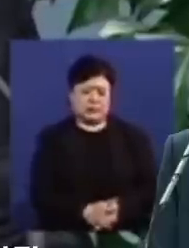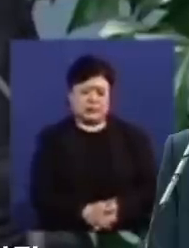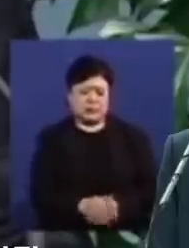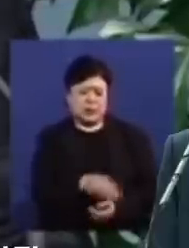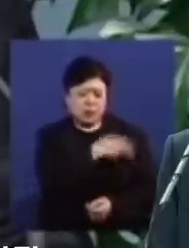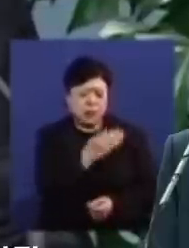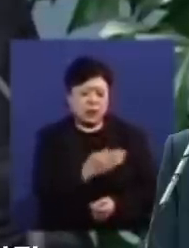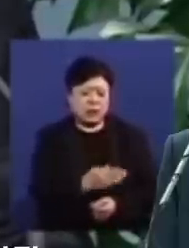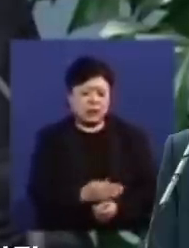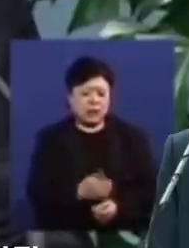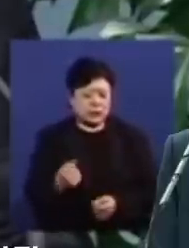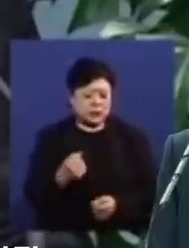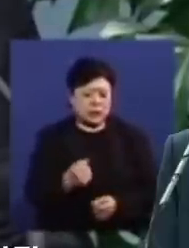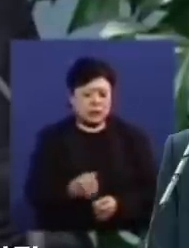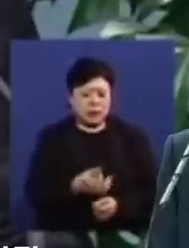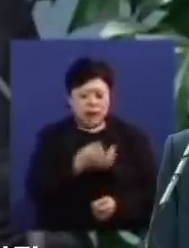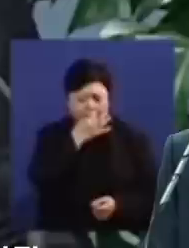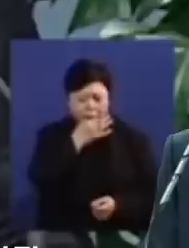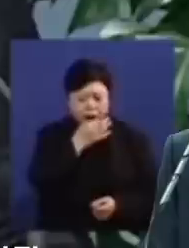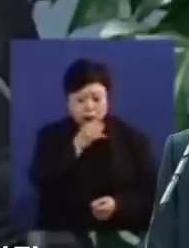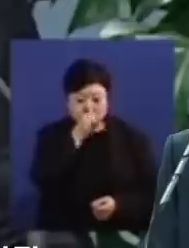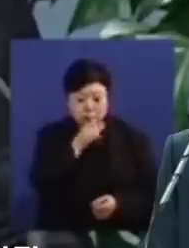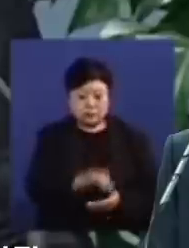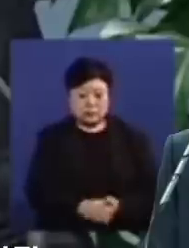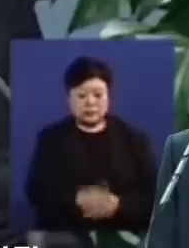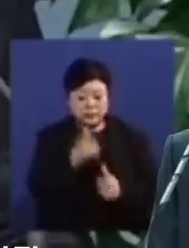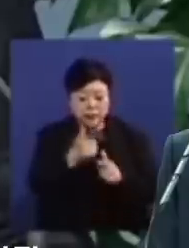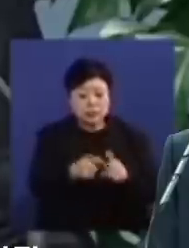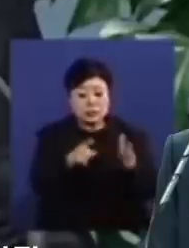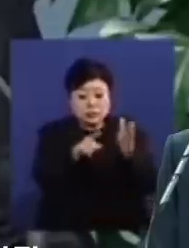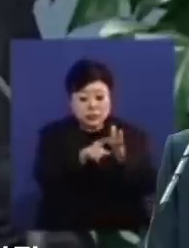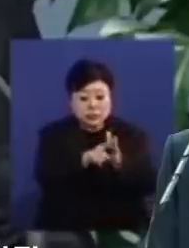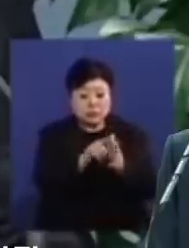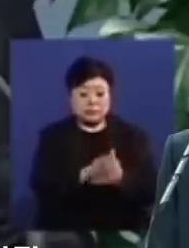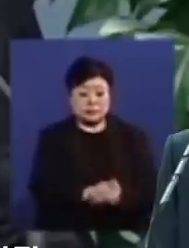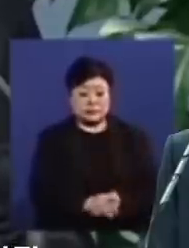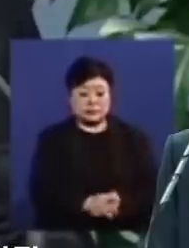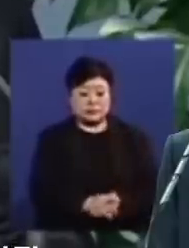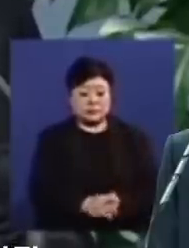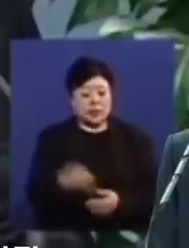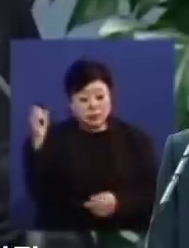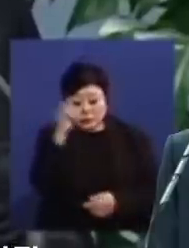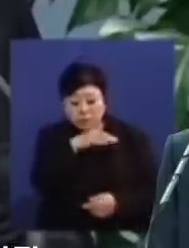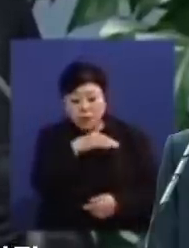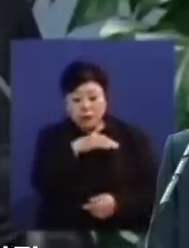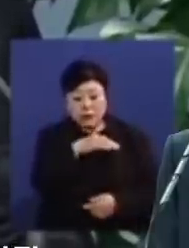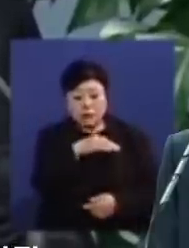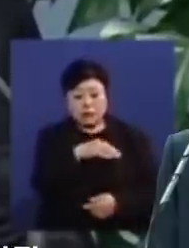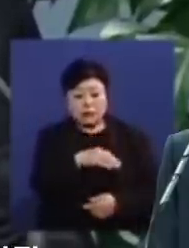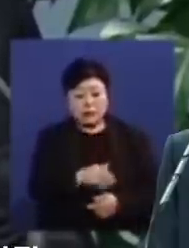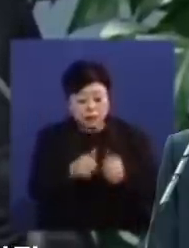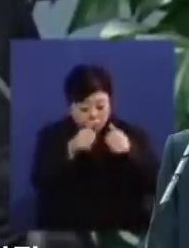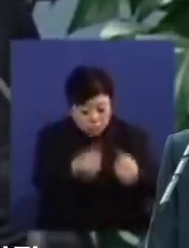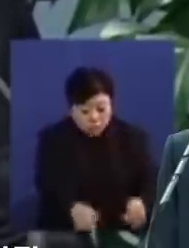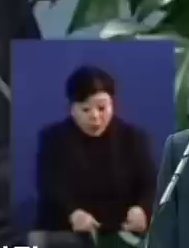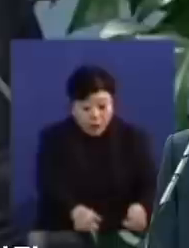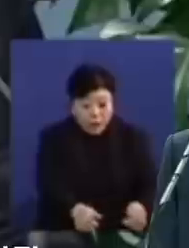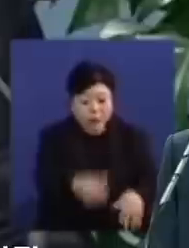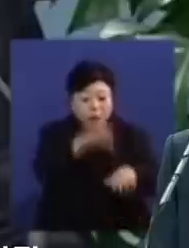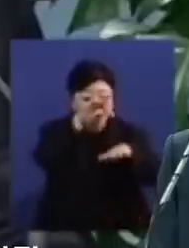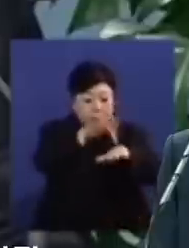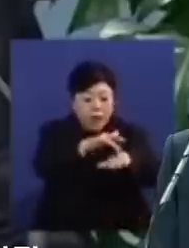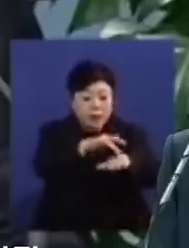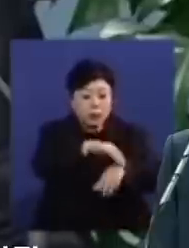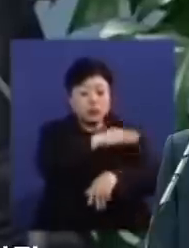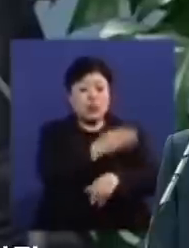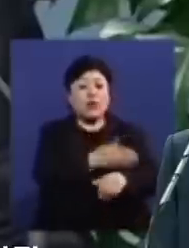권력을 유지하려고 하지 않습니까? 그런데 예수님께는 그냥 절만하면 마귀가 모든